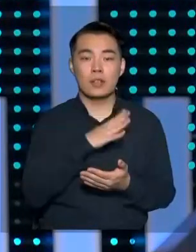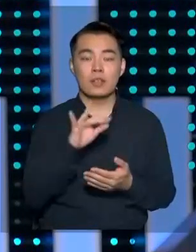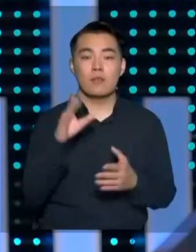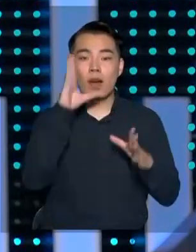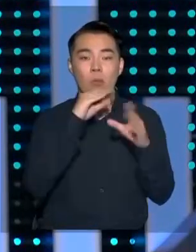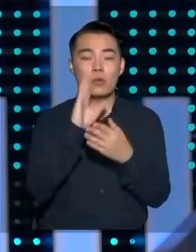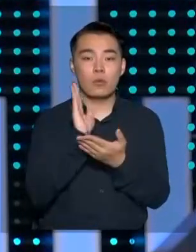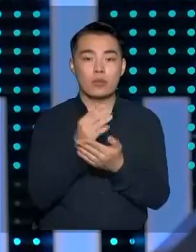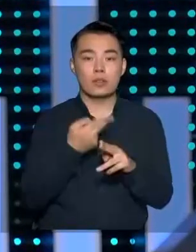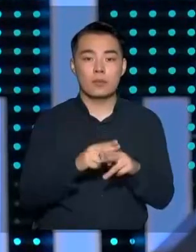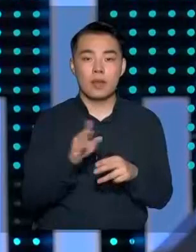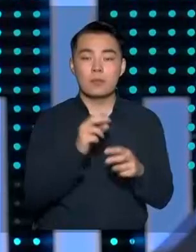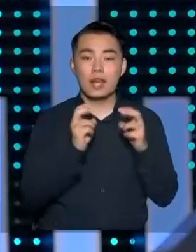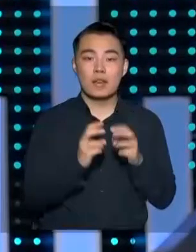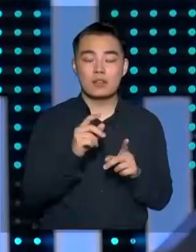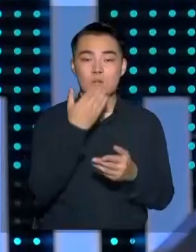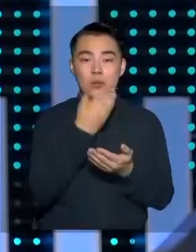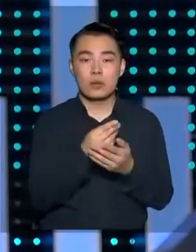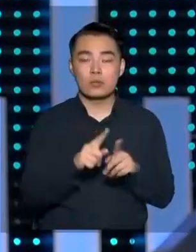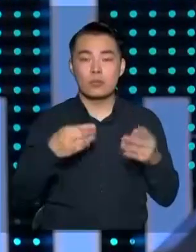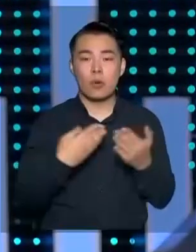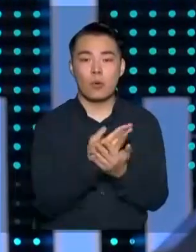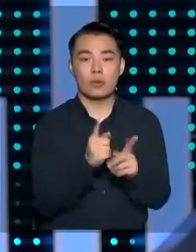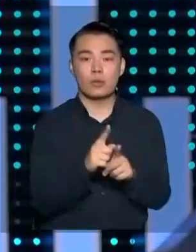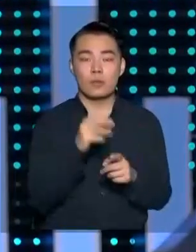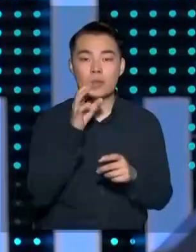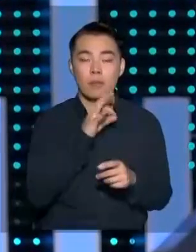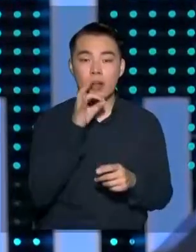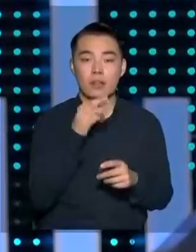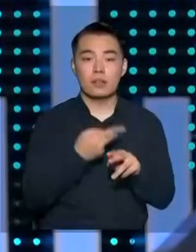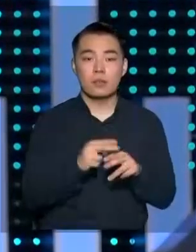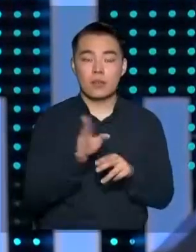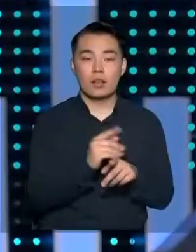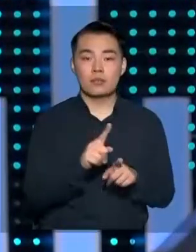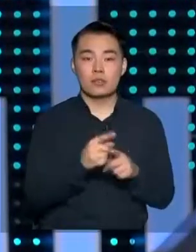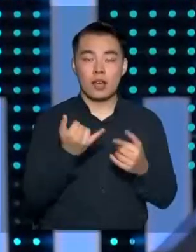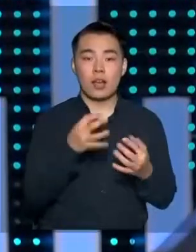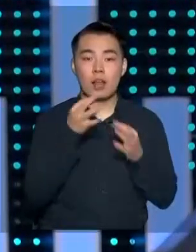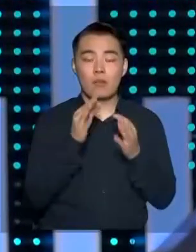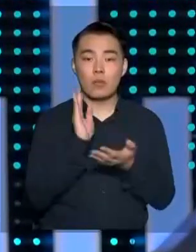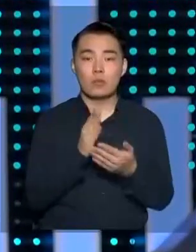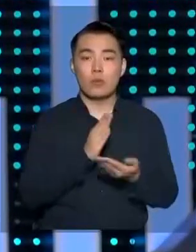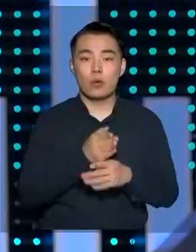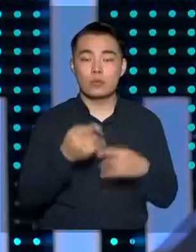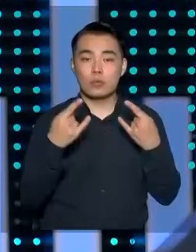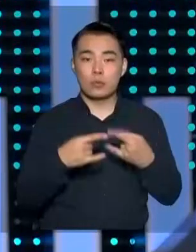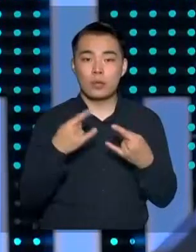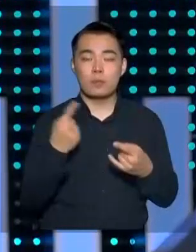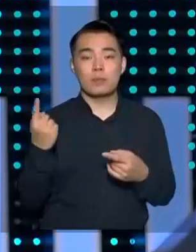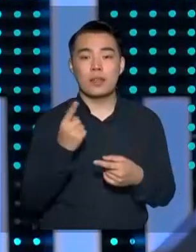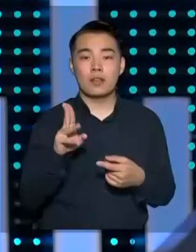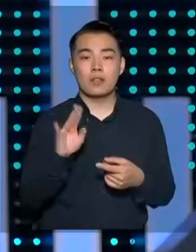возможность локализовать производство инновационных препаратов. Подробнее об этом и не только поговорим сейчас с гостем в студии.